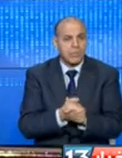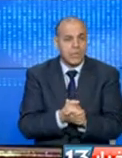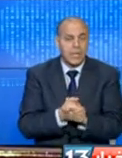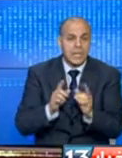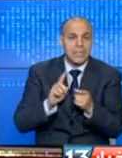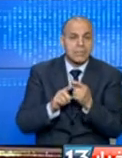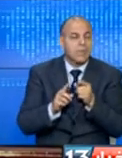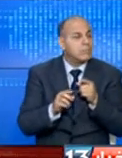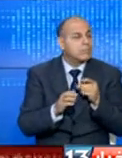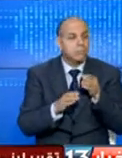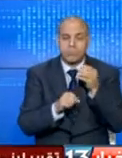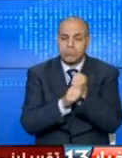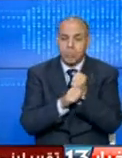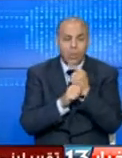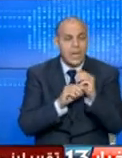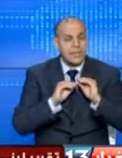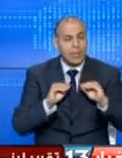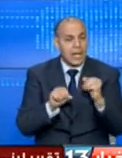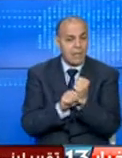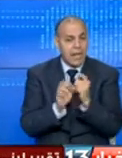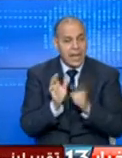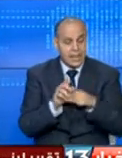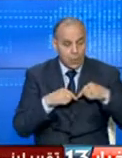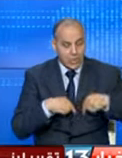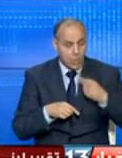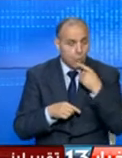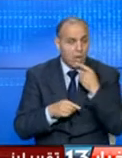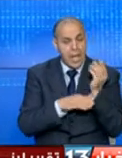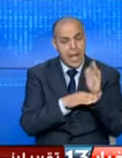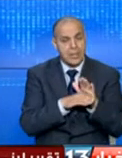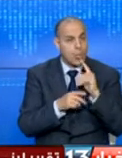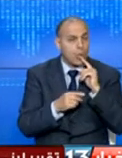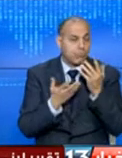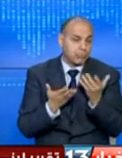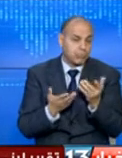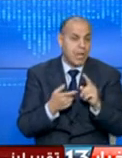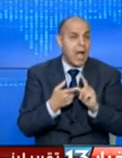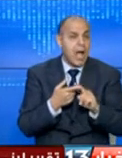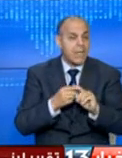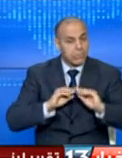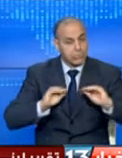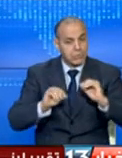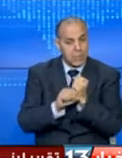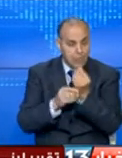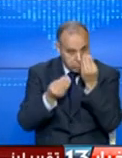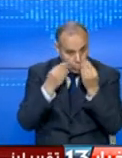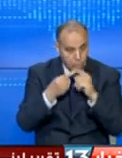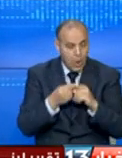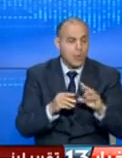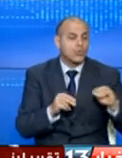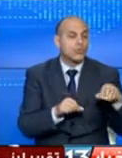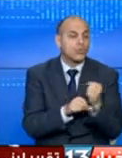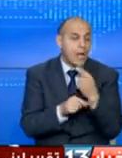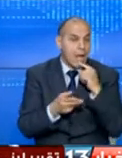وبخصوص التوجهات العامة في مجال التكوين المهني، أكد الوزير أنه تم الحرص على الملائمة بين التكوين المهني وحاجيات سوق الشغل،